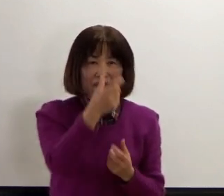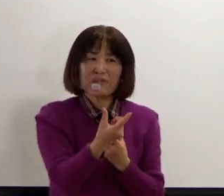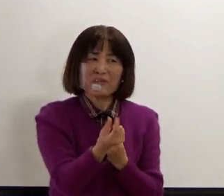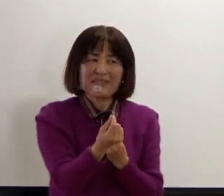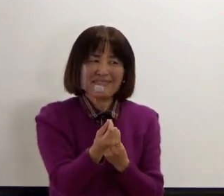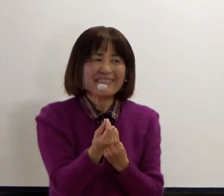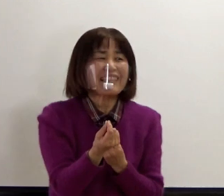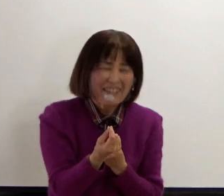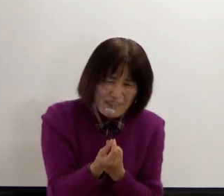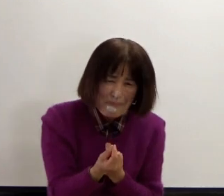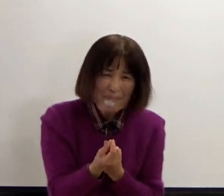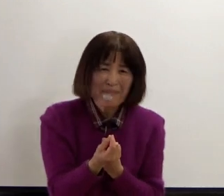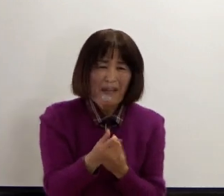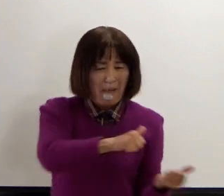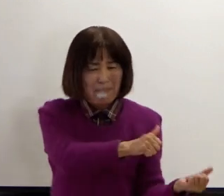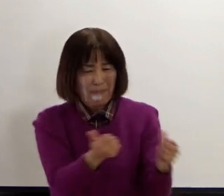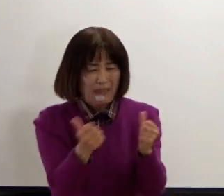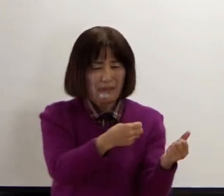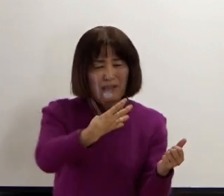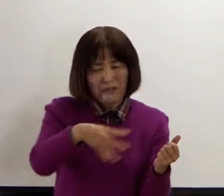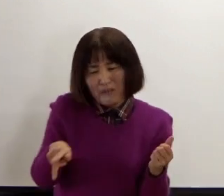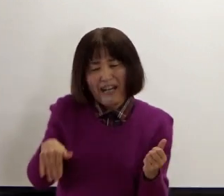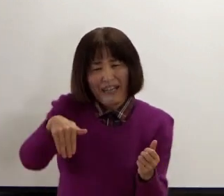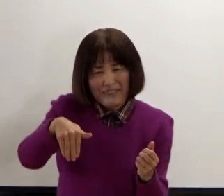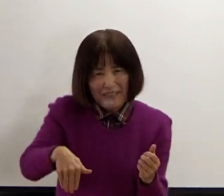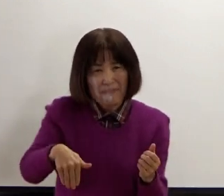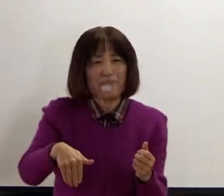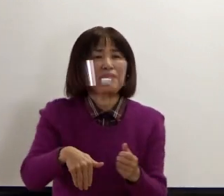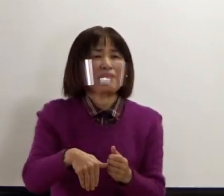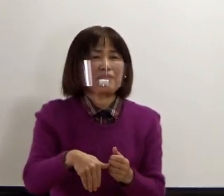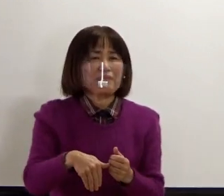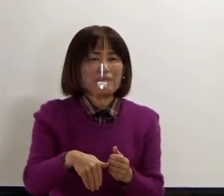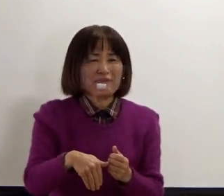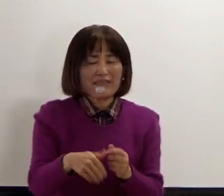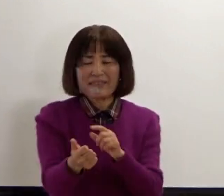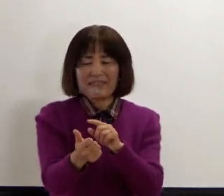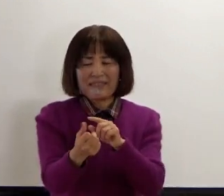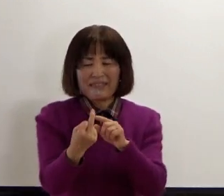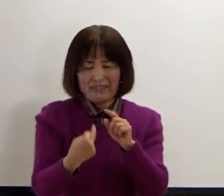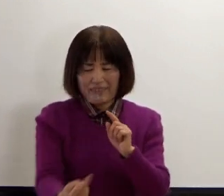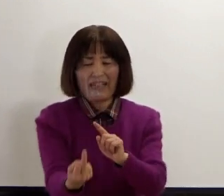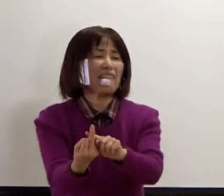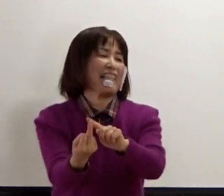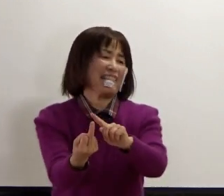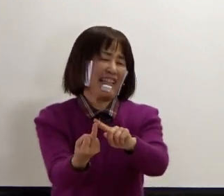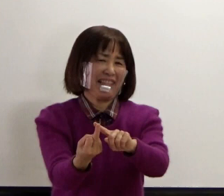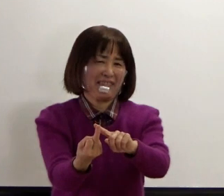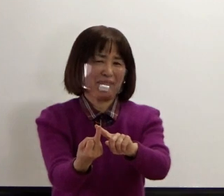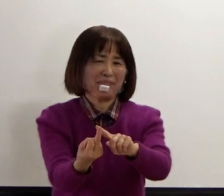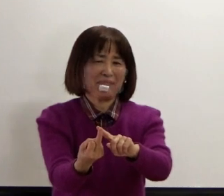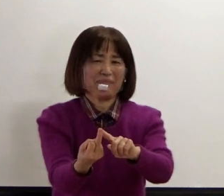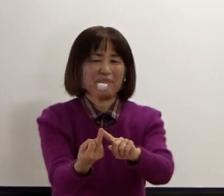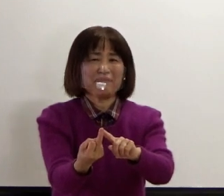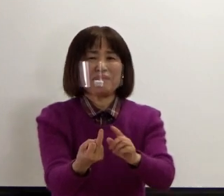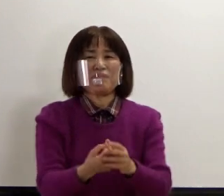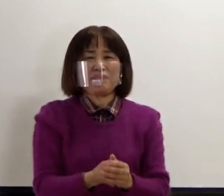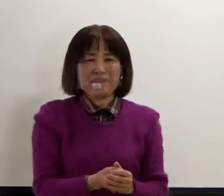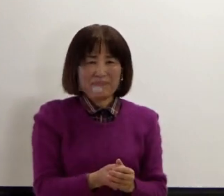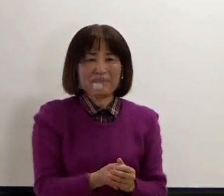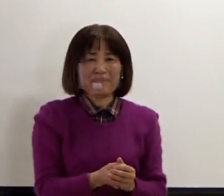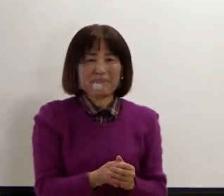ご存知のバプテスマのヨハネですね、いわゆる洗礼者ヨハネと将来になっていくわけでありますけれども、